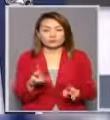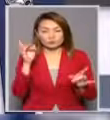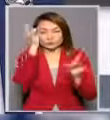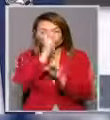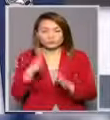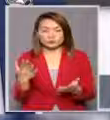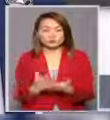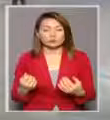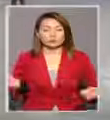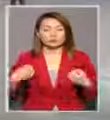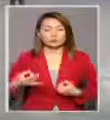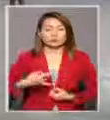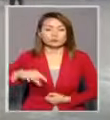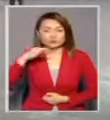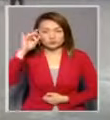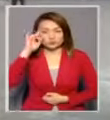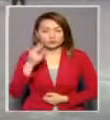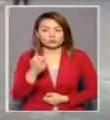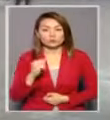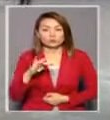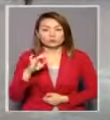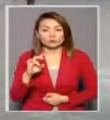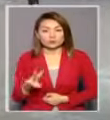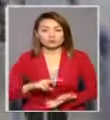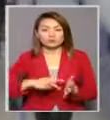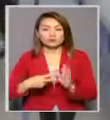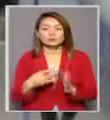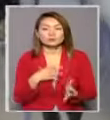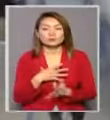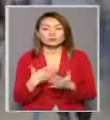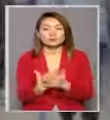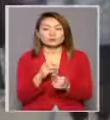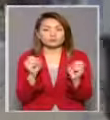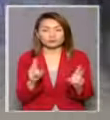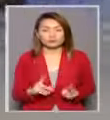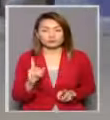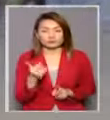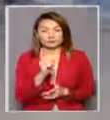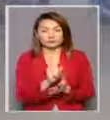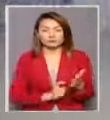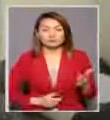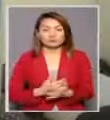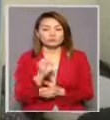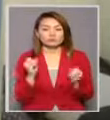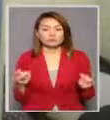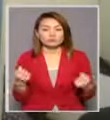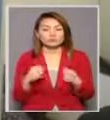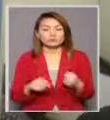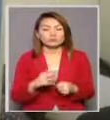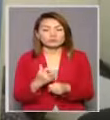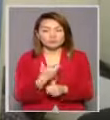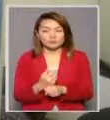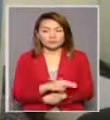культуры и спорта Республики Казахстан Дориан Абаев. Запланировано внедрение принципа одного заявления на услуги спортивных